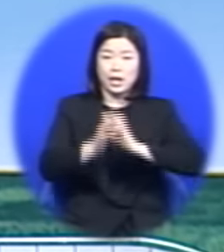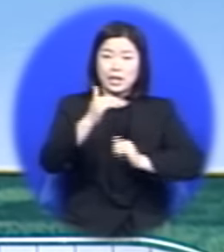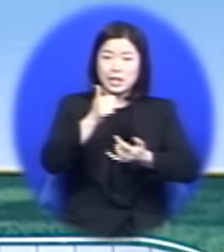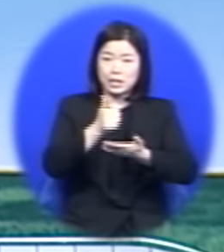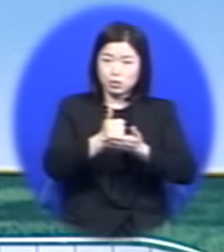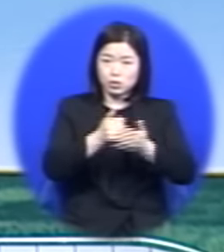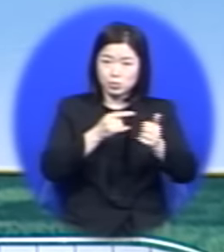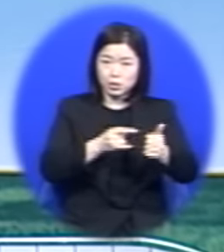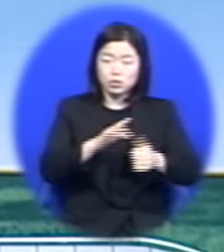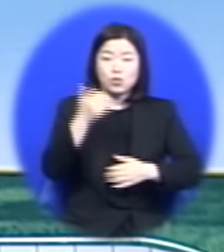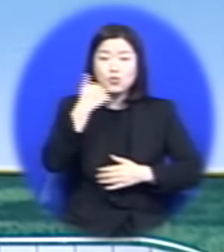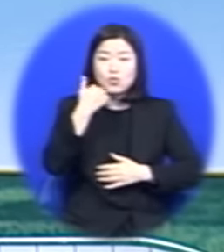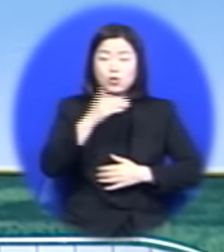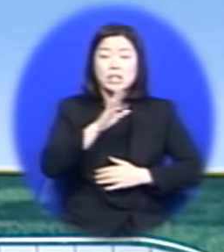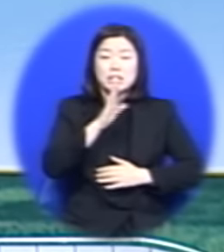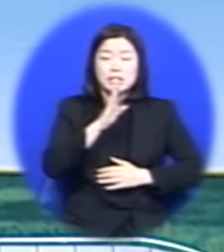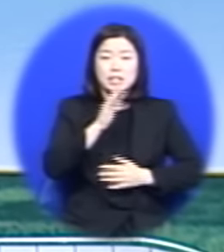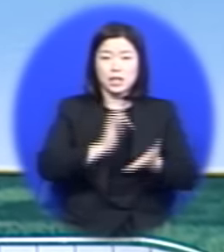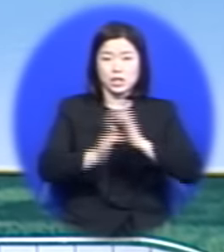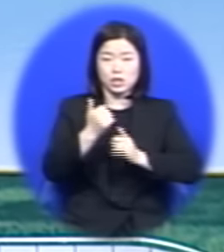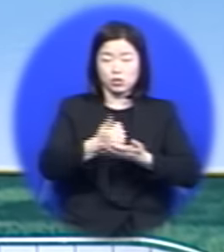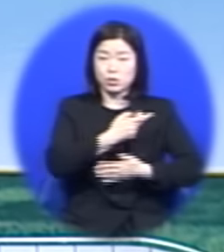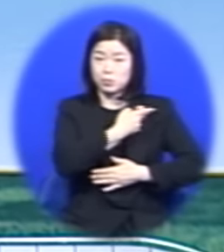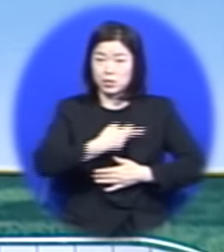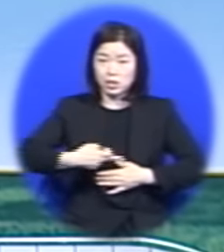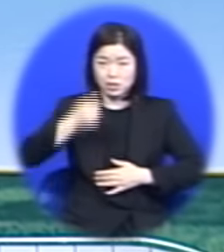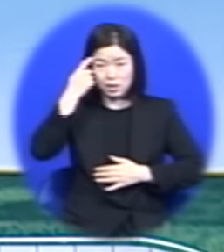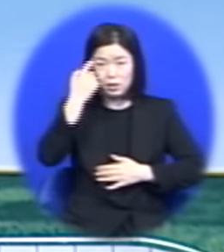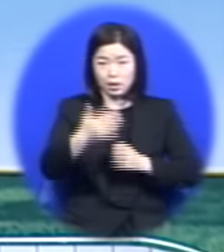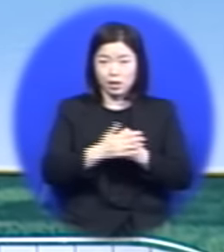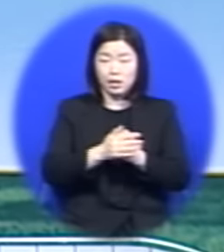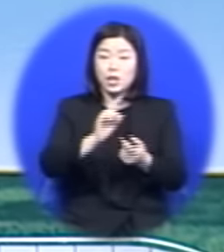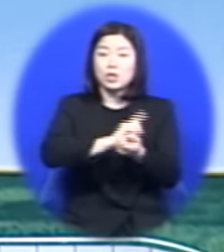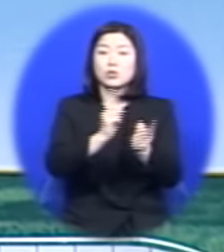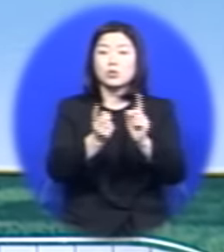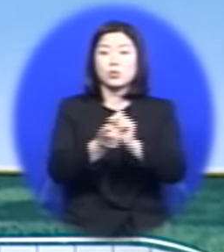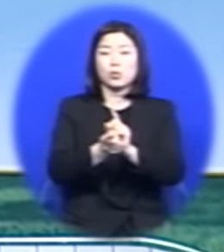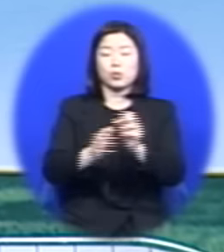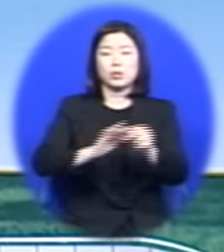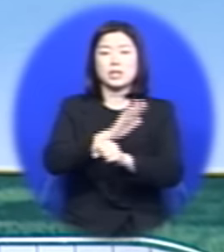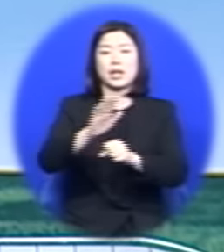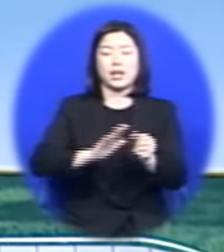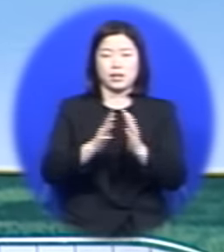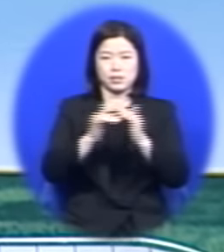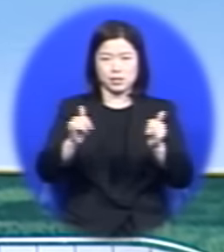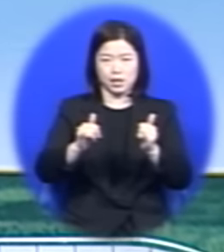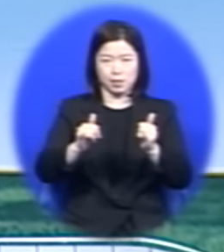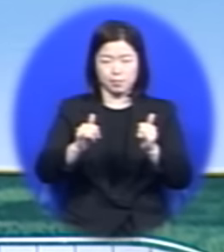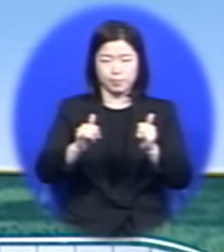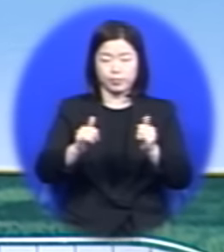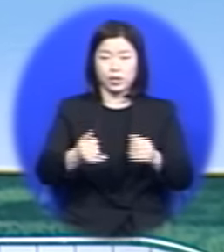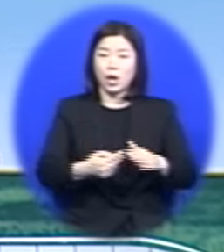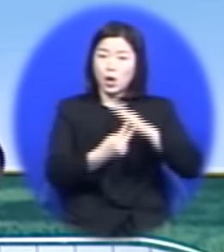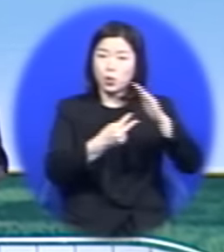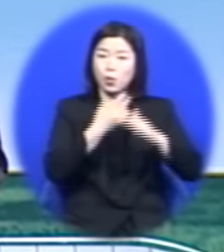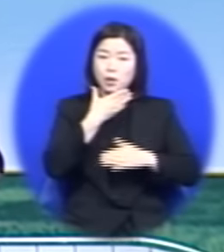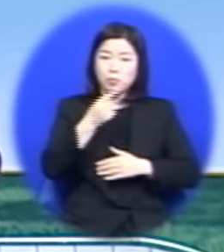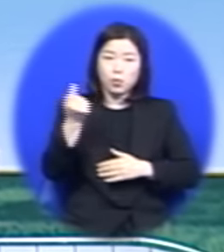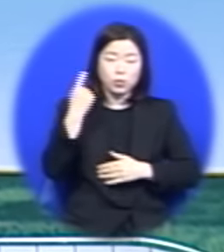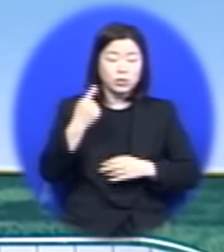예수님께서 누가 진짜 예수님의 제자냐? 서로 사랑하는 사람이라고 그랬습니다. 요한복음